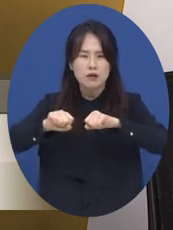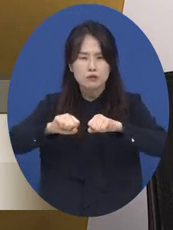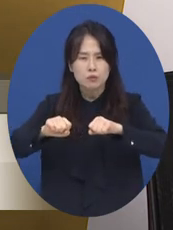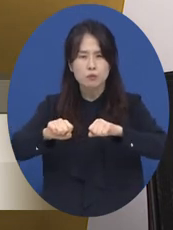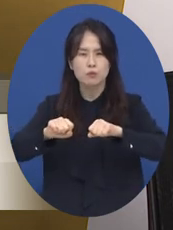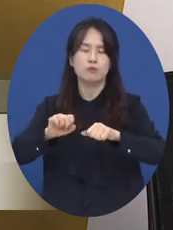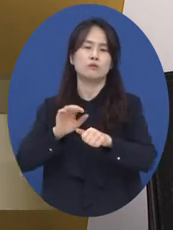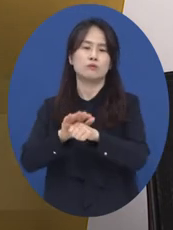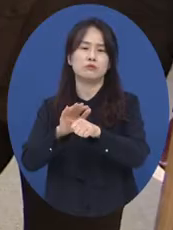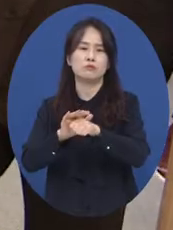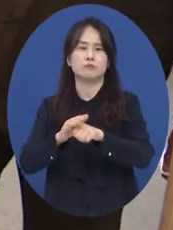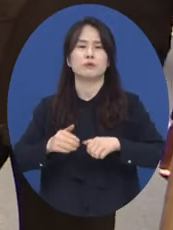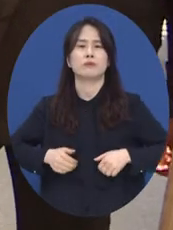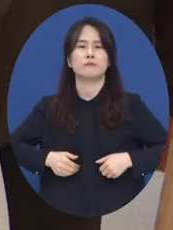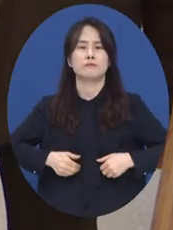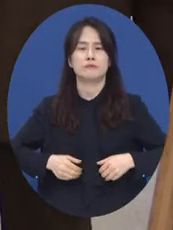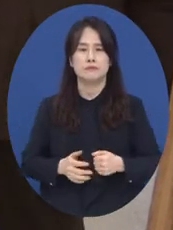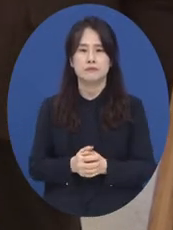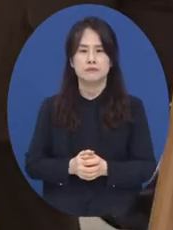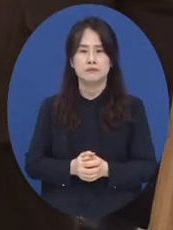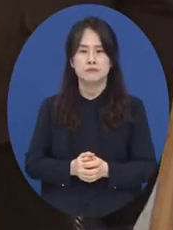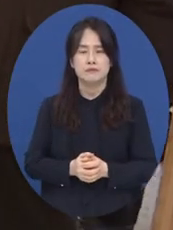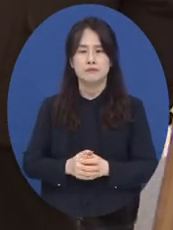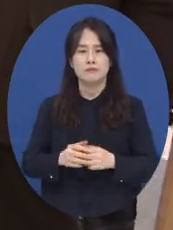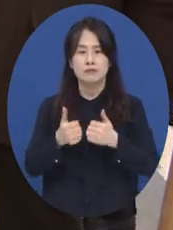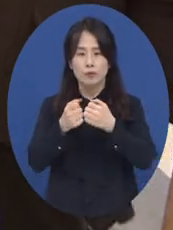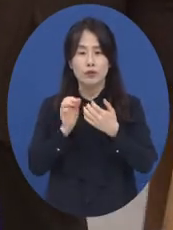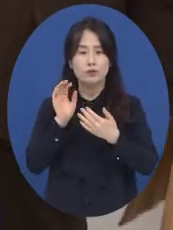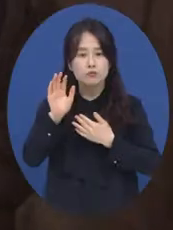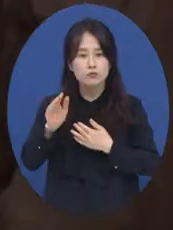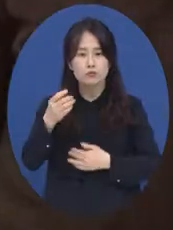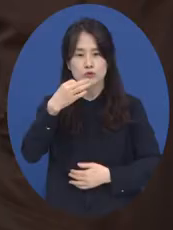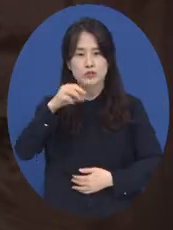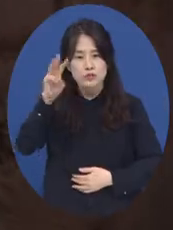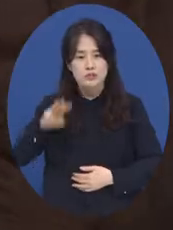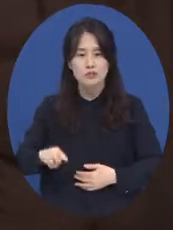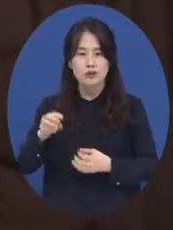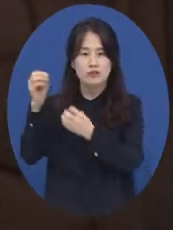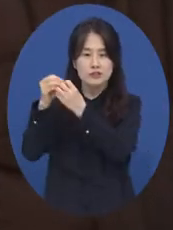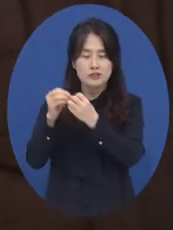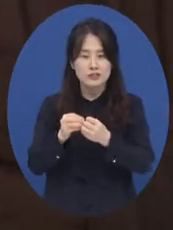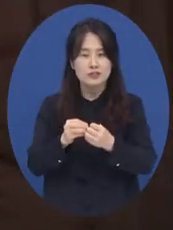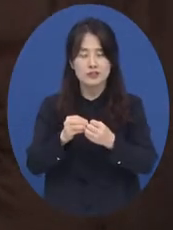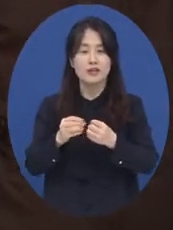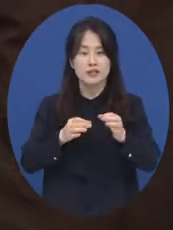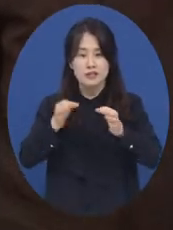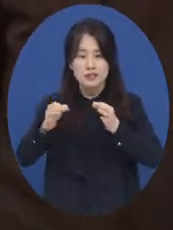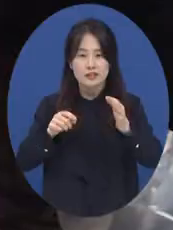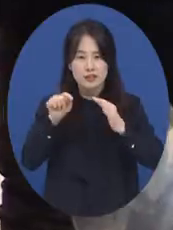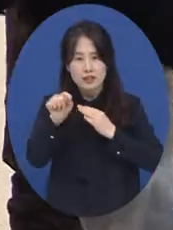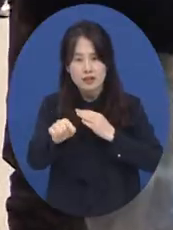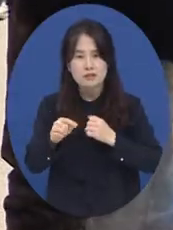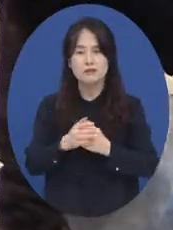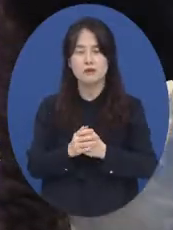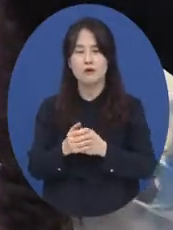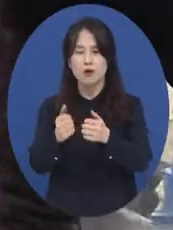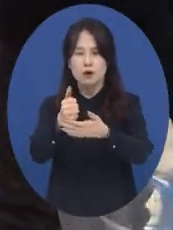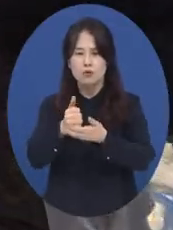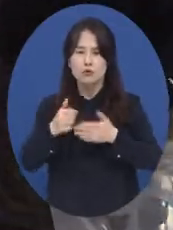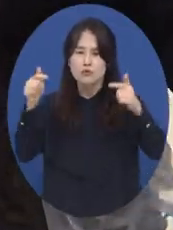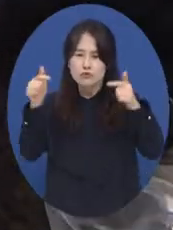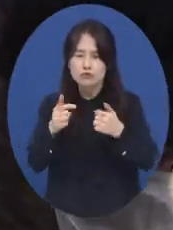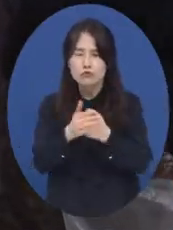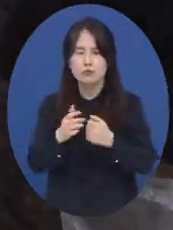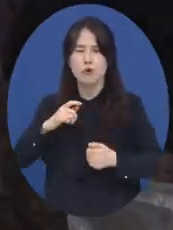할 필요는 있습니다. 이 지사는 이날 회의 후 이천 장원 전통시장에 들러 고객 감소로 어려움을 겪고 있는 상인들을